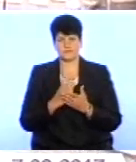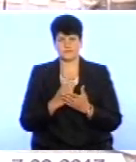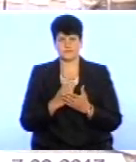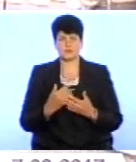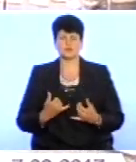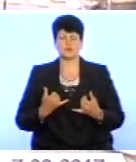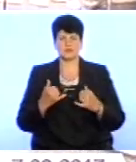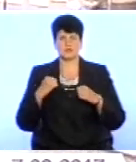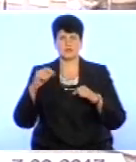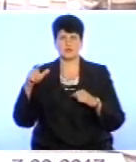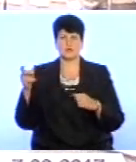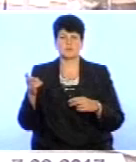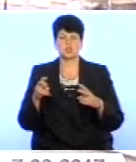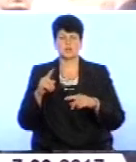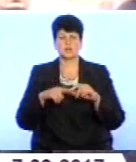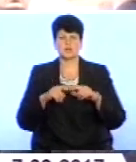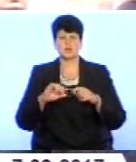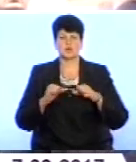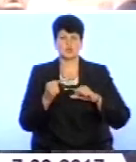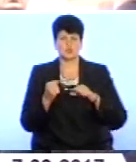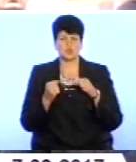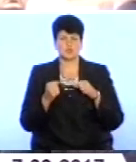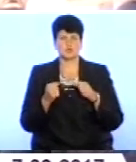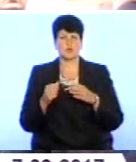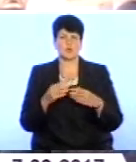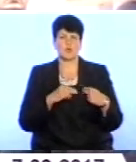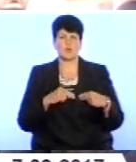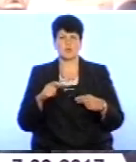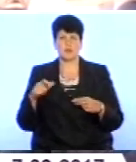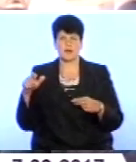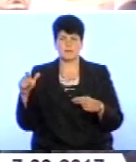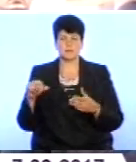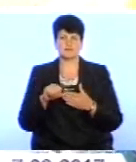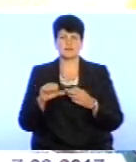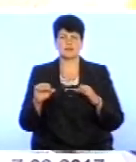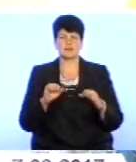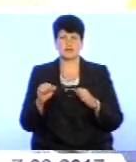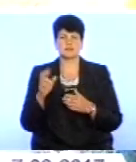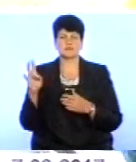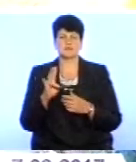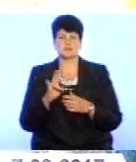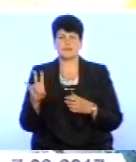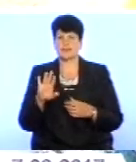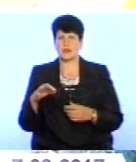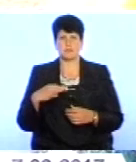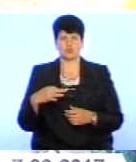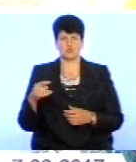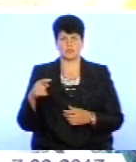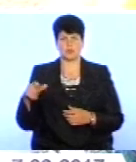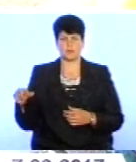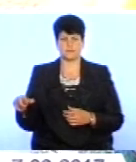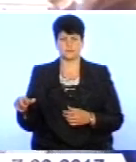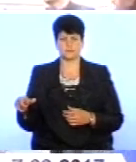Шанувати героя прийшли рідні, друзі, колеги з університету, представники влади, священнослужителі і небайдужі тернополяни.